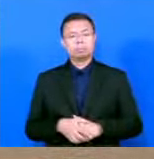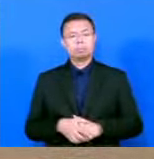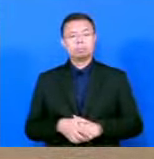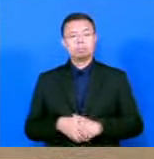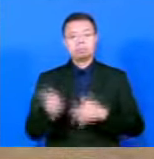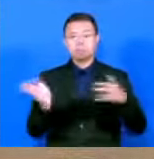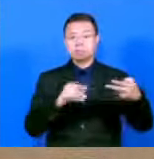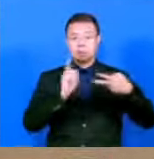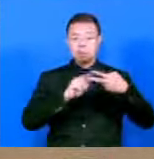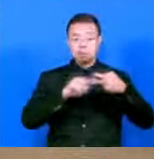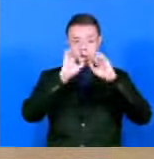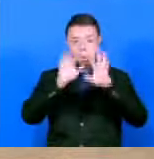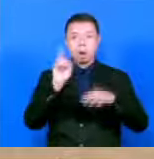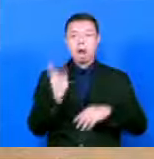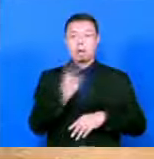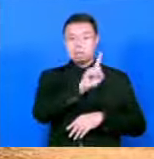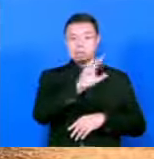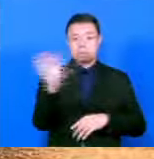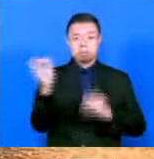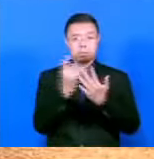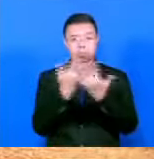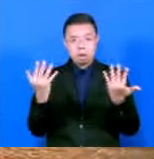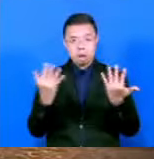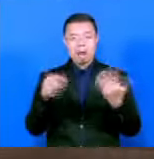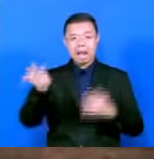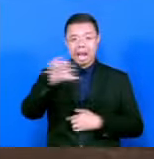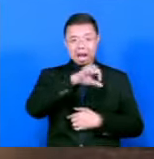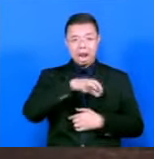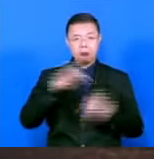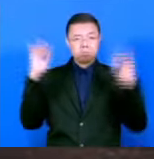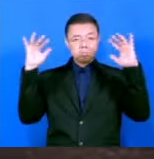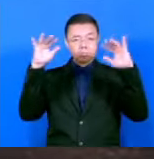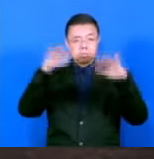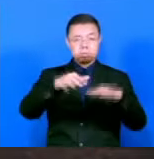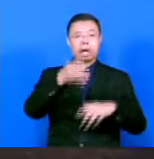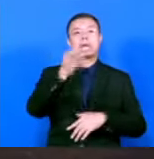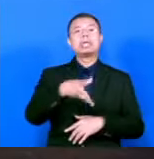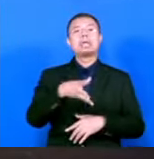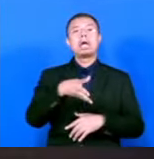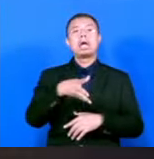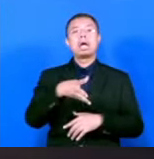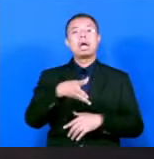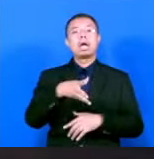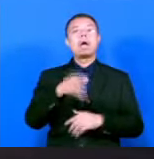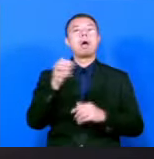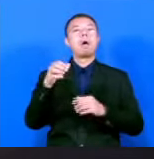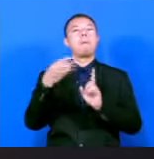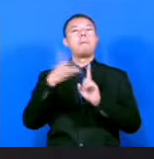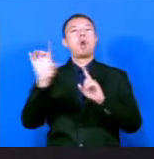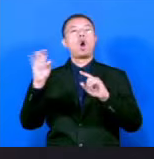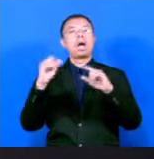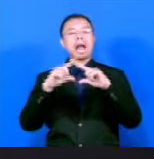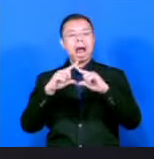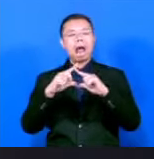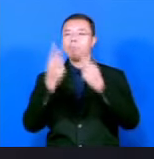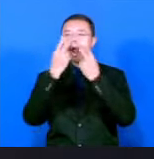Informasi selanjutnya pemirsa, ribuan warga dari berbagai daerah datang ke Desa Gedang Dowo di Jepon, Blora, Jawa Tengah